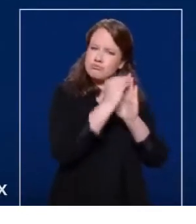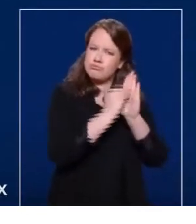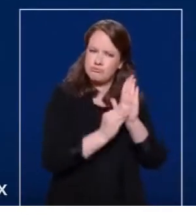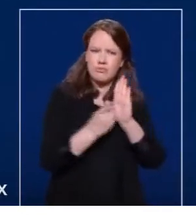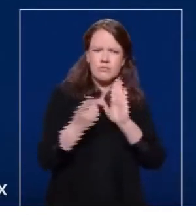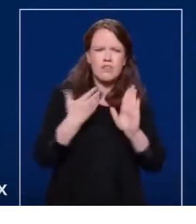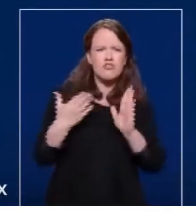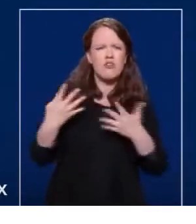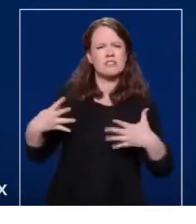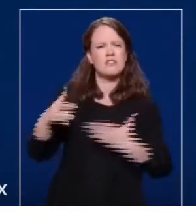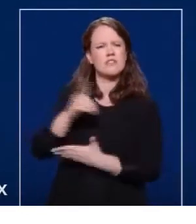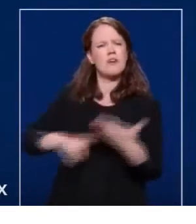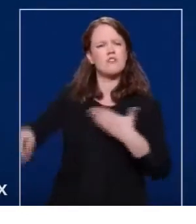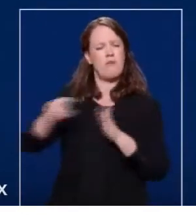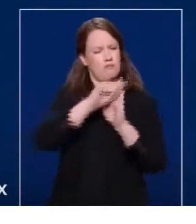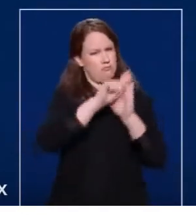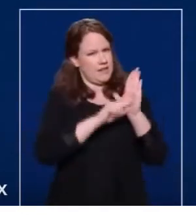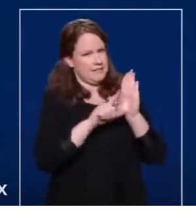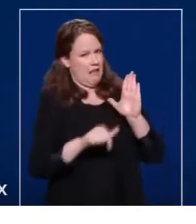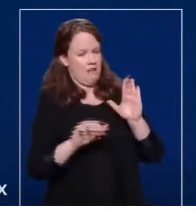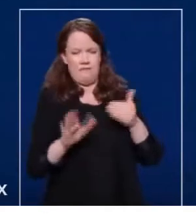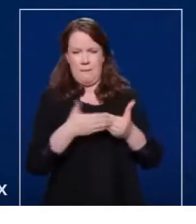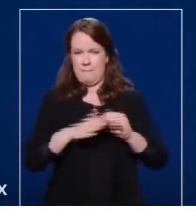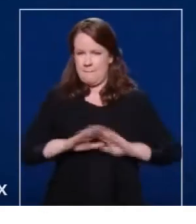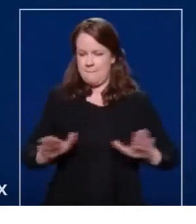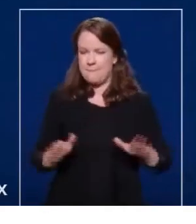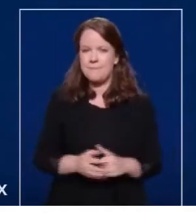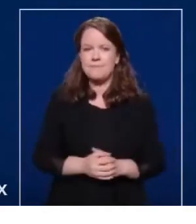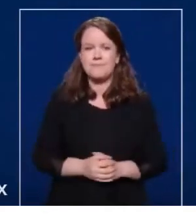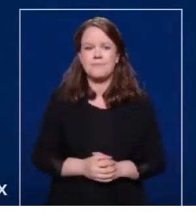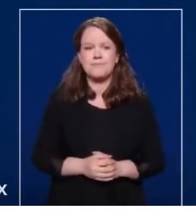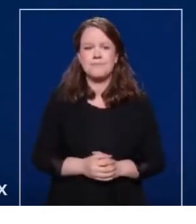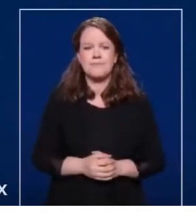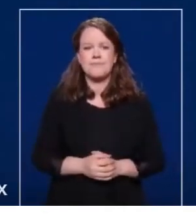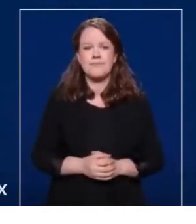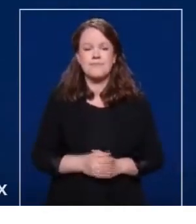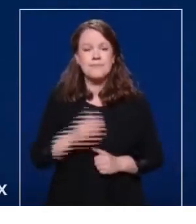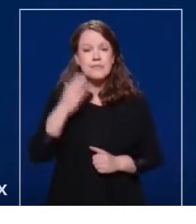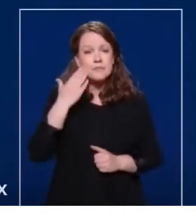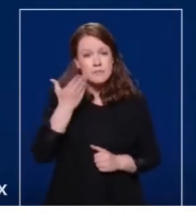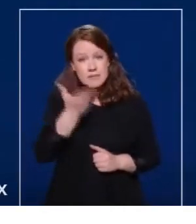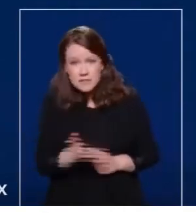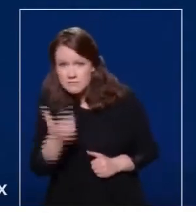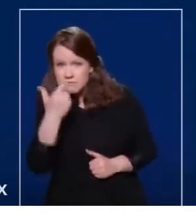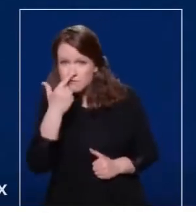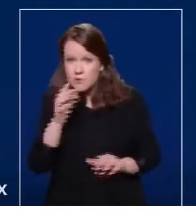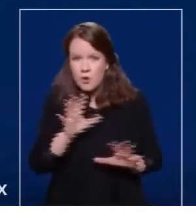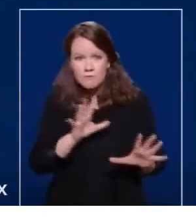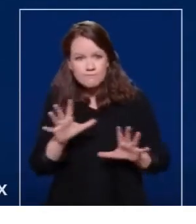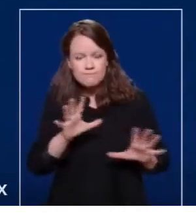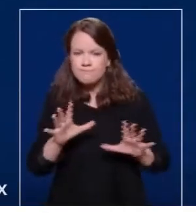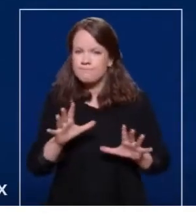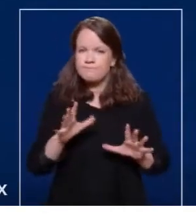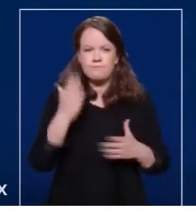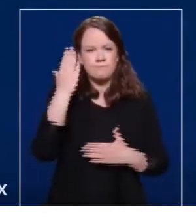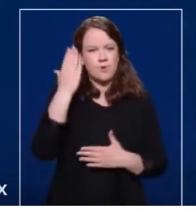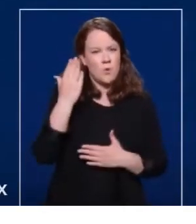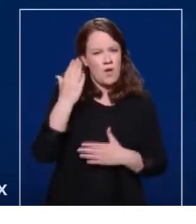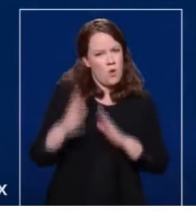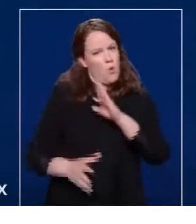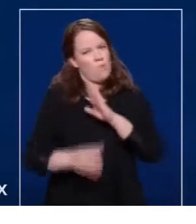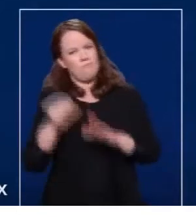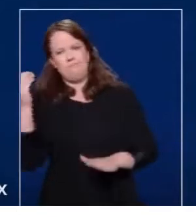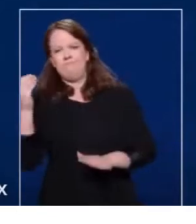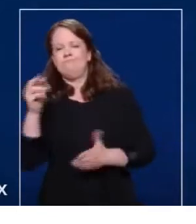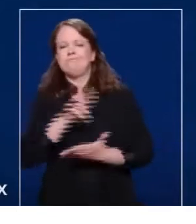départements aujourd'hui concernés. Nos citoyens qui souhaitent changer de région pour aller s'isoler pourront le